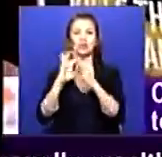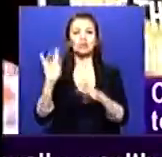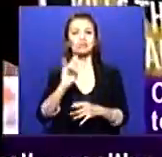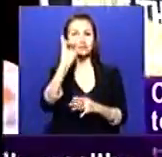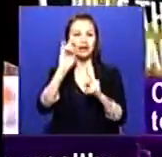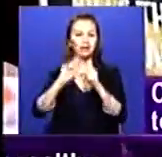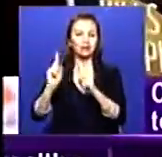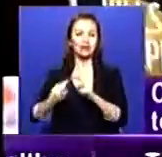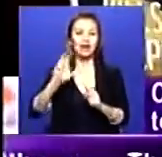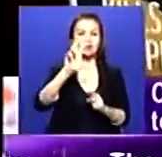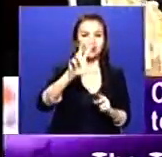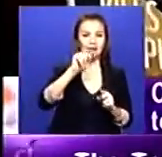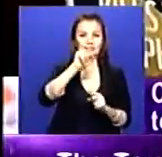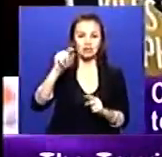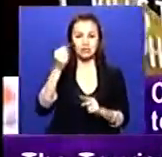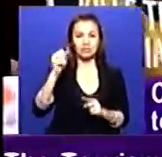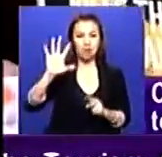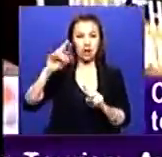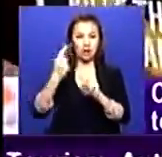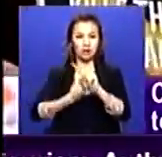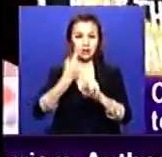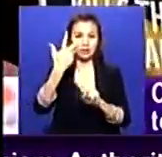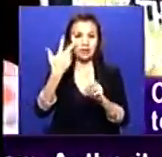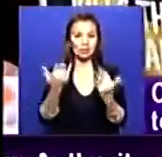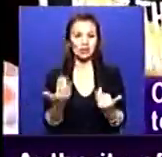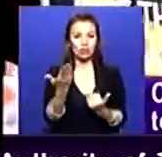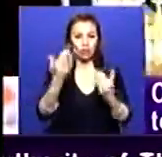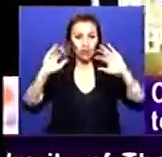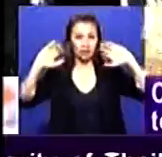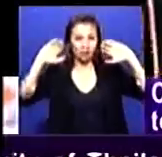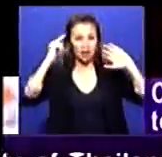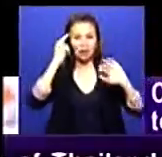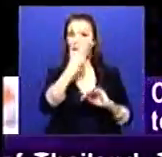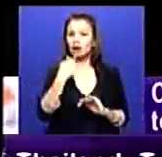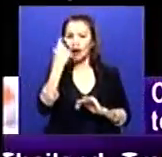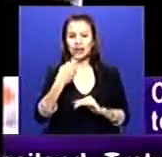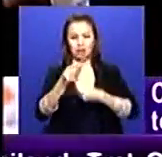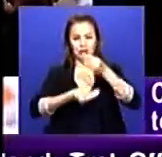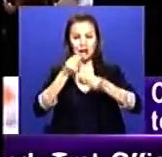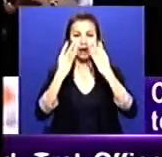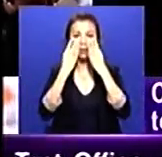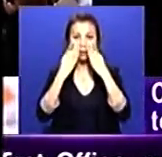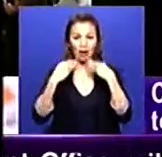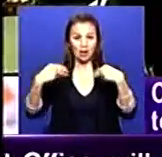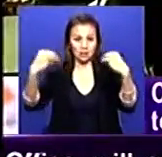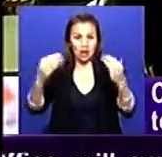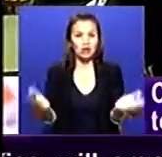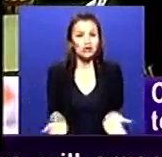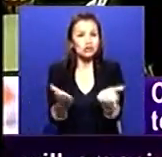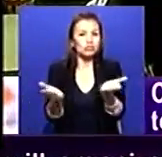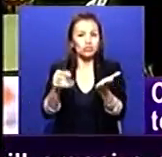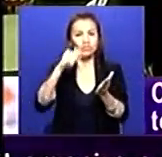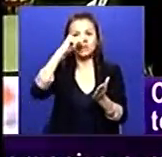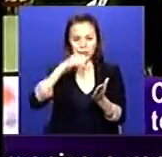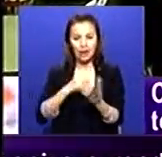ที่3ถึง15มีนาคมนี้เพื่อขอให้รัฐบาลดำเนินการกับผู้ที่ลักลอบค้างาช้างพร้อมสนับสนุนการอนุรักษ์ช้างไท